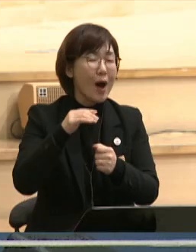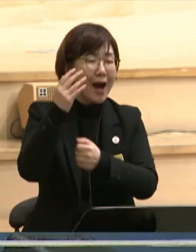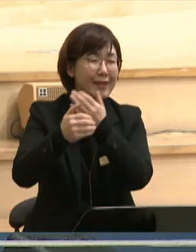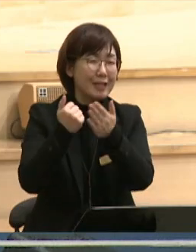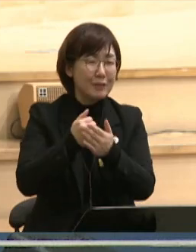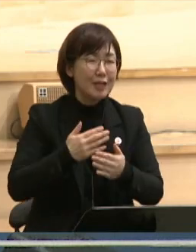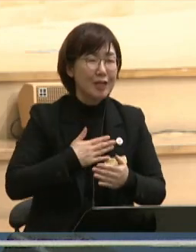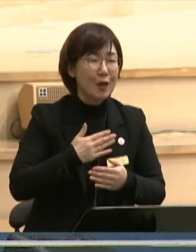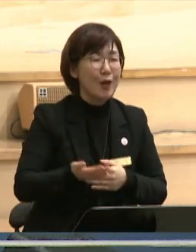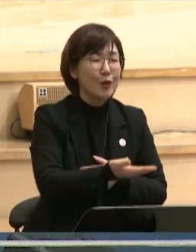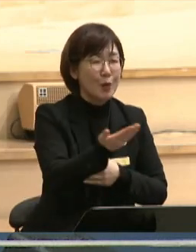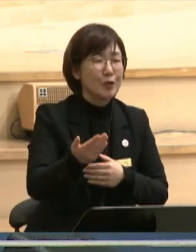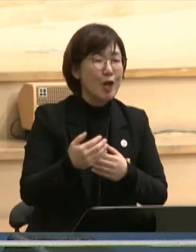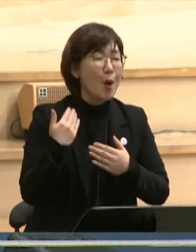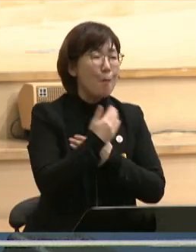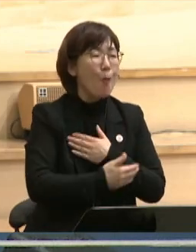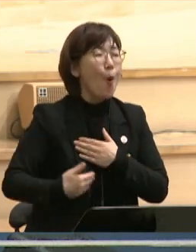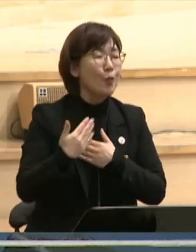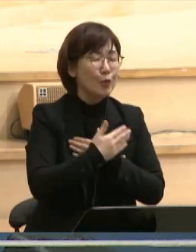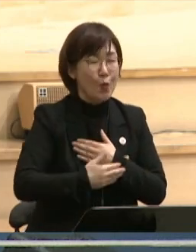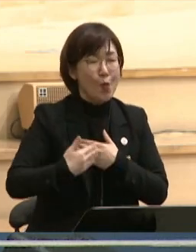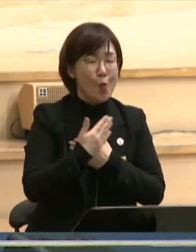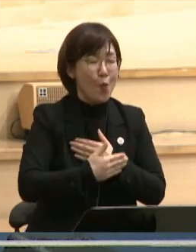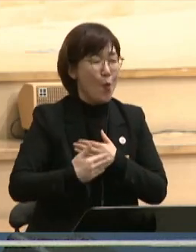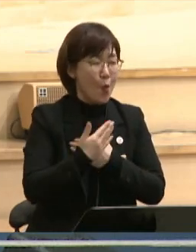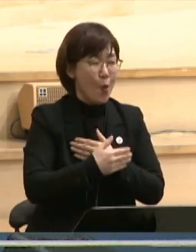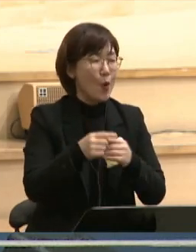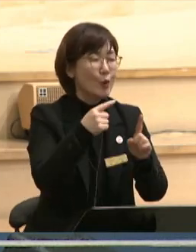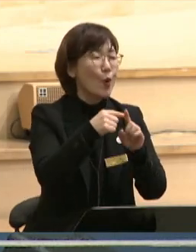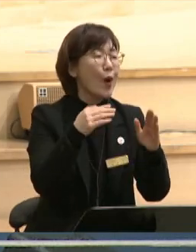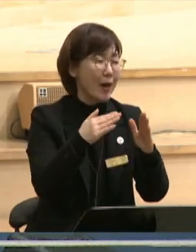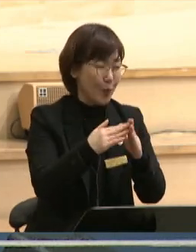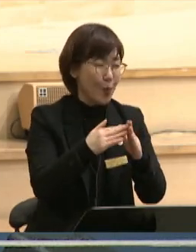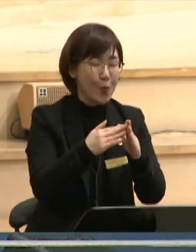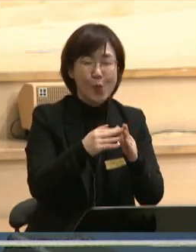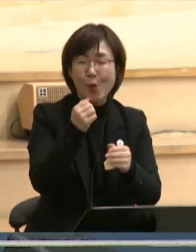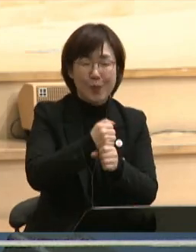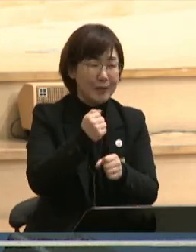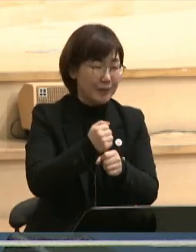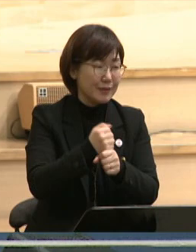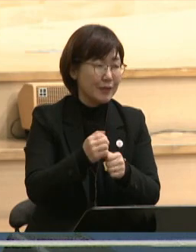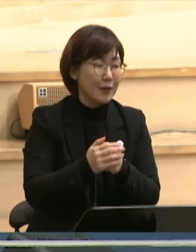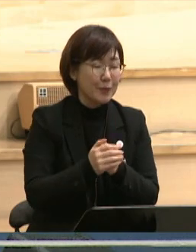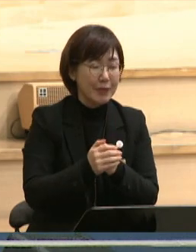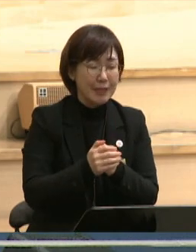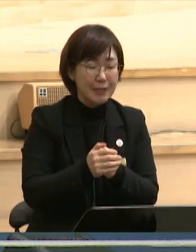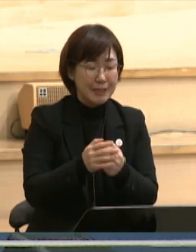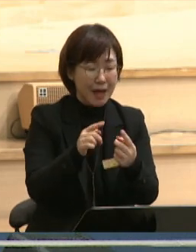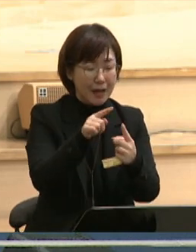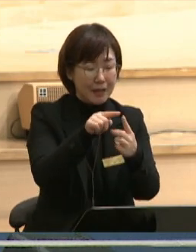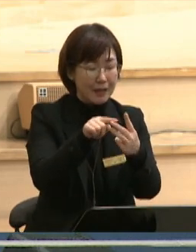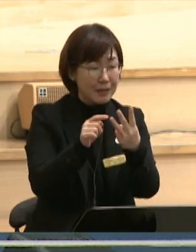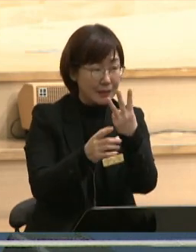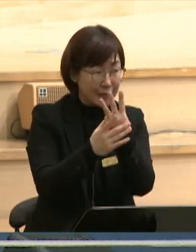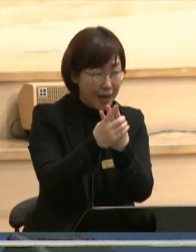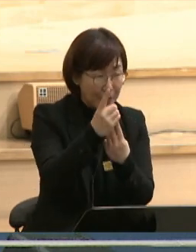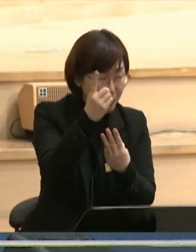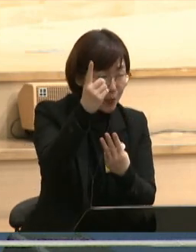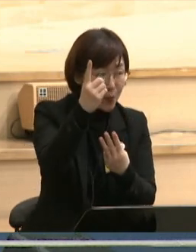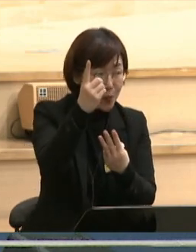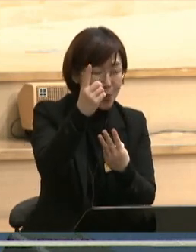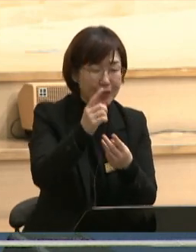삼으신 것입니다 자 그러면 삼위일체와 연합된 교회는 어떻게 존재해야